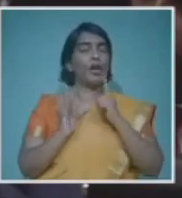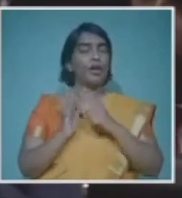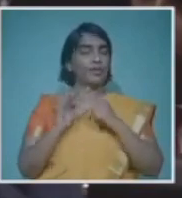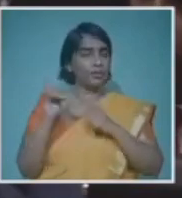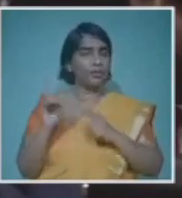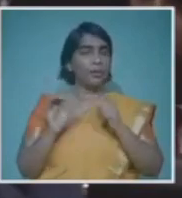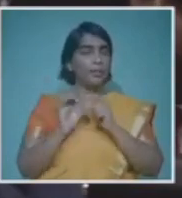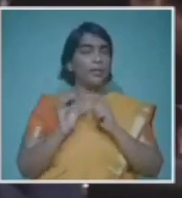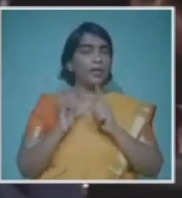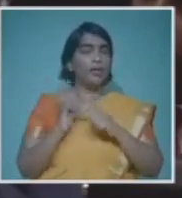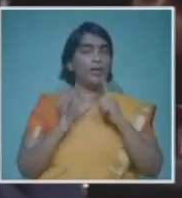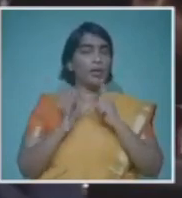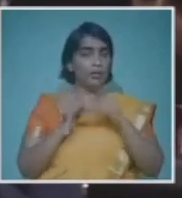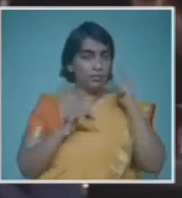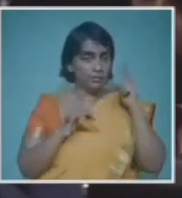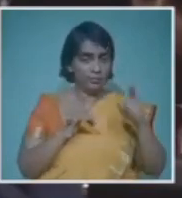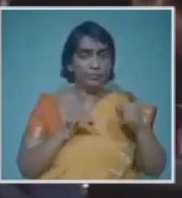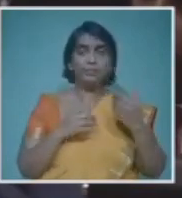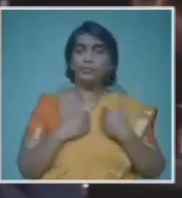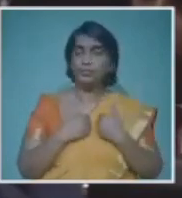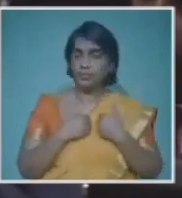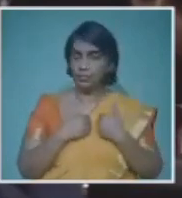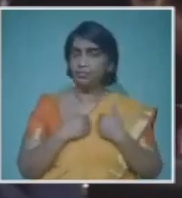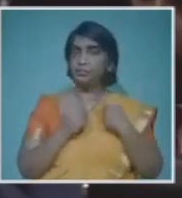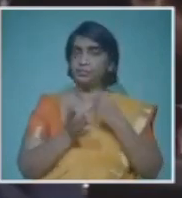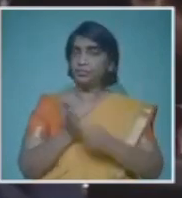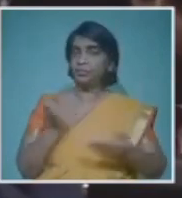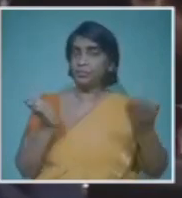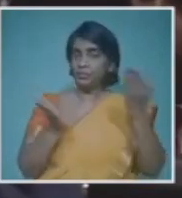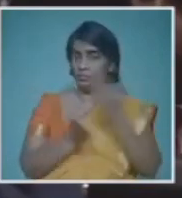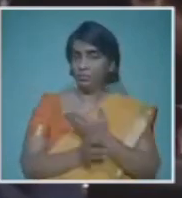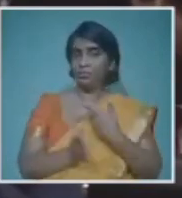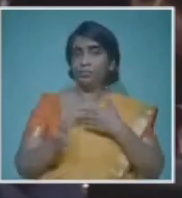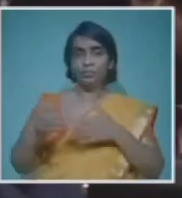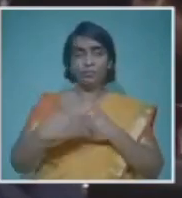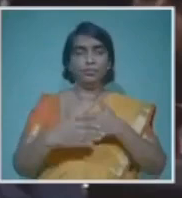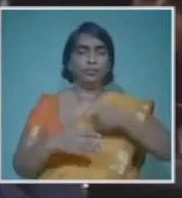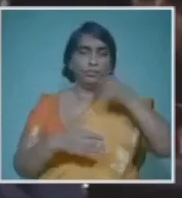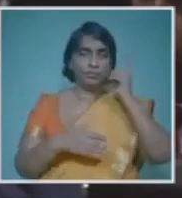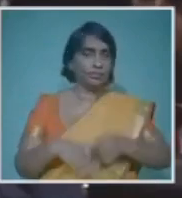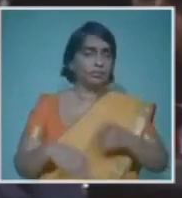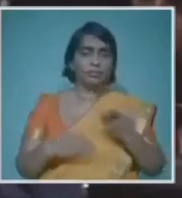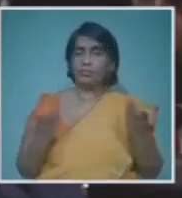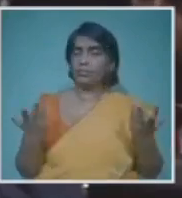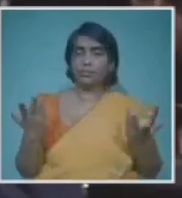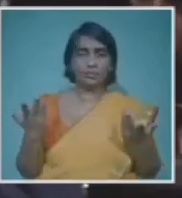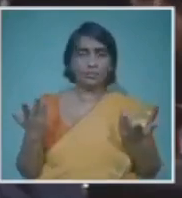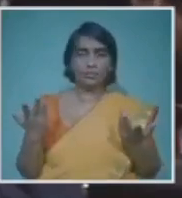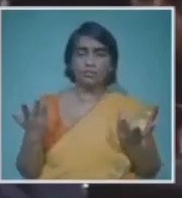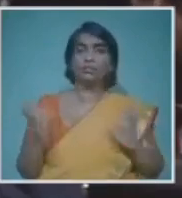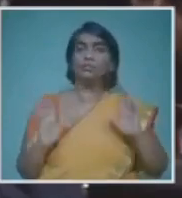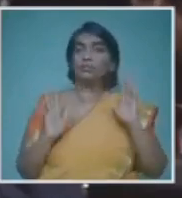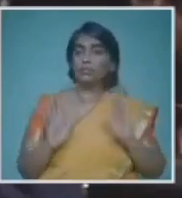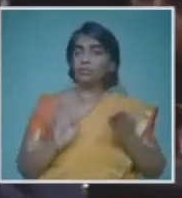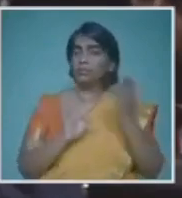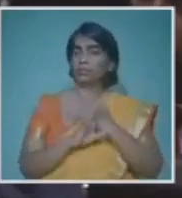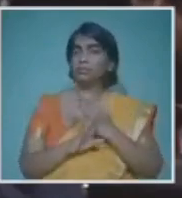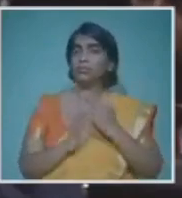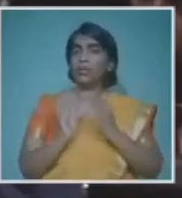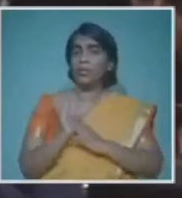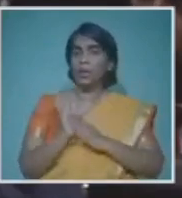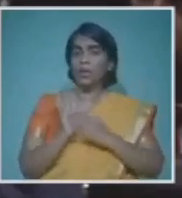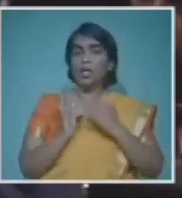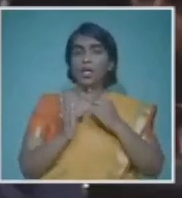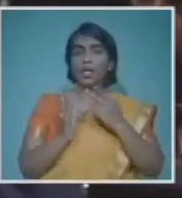එතකොට ඒ BUI එකට අපි ඒ ගිවිසුම අපේ කැබිනට් මණ්ඩලය අනුමත කරේ නැහැ. නමුත් ඒකට හිටපු මලිස්